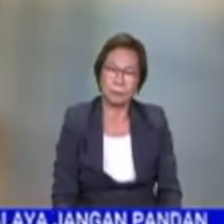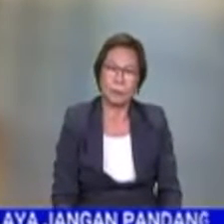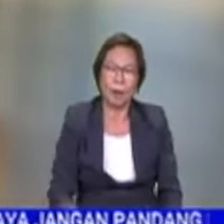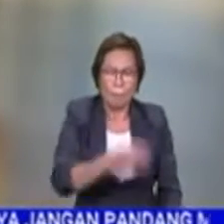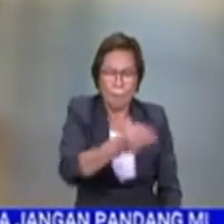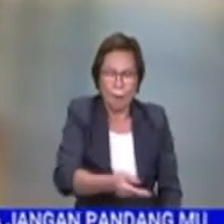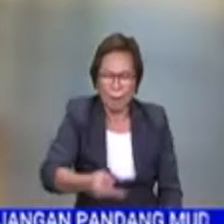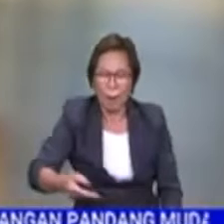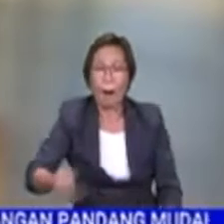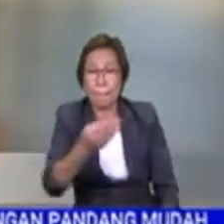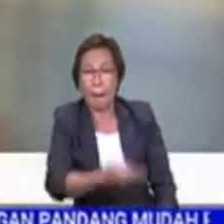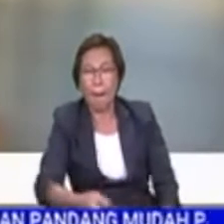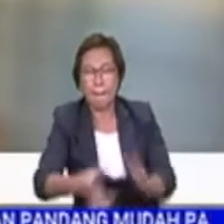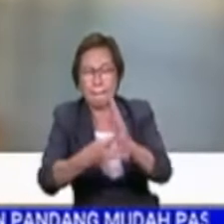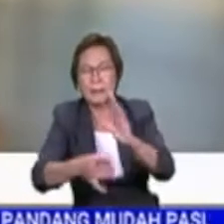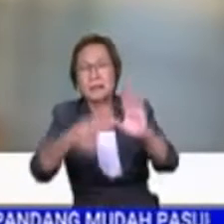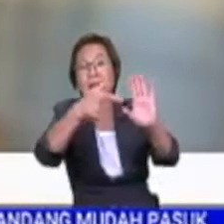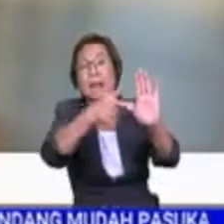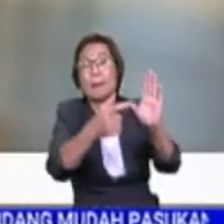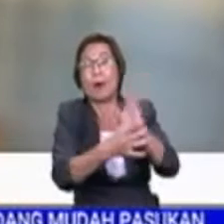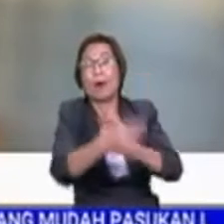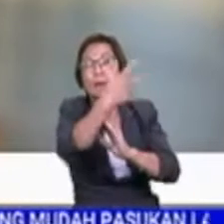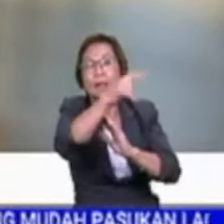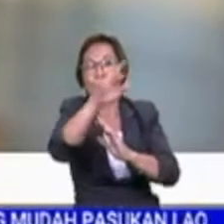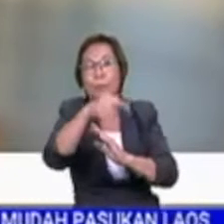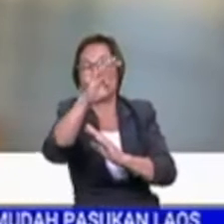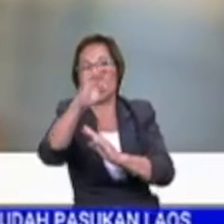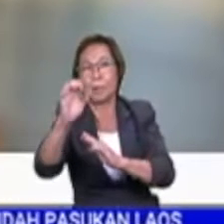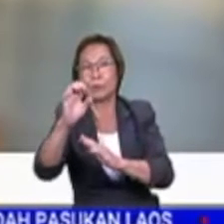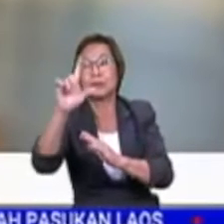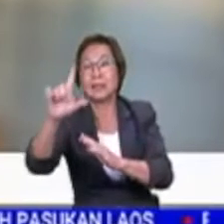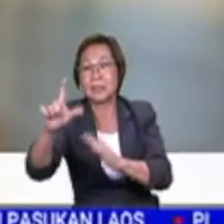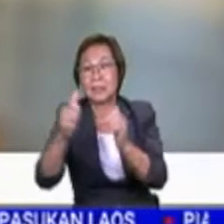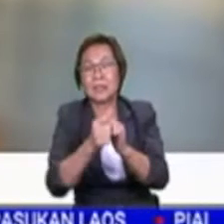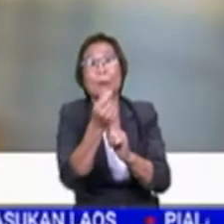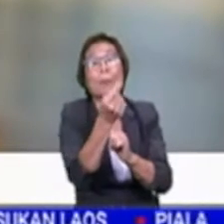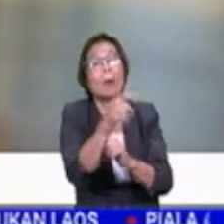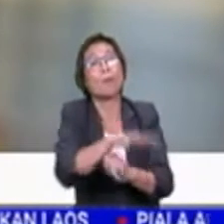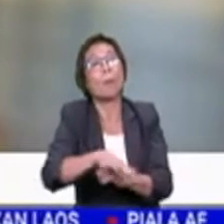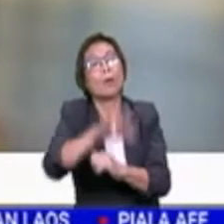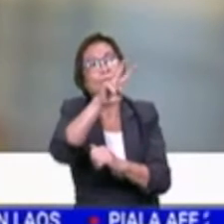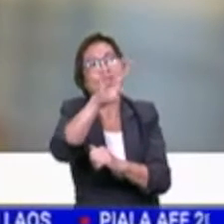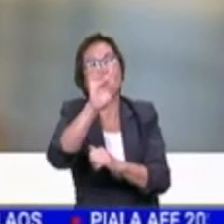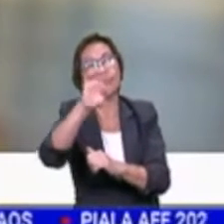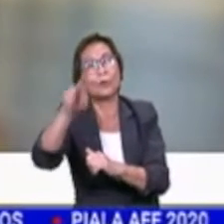Barang rampasan tersebut ialah minyak diesel berjumlah 13,400 liter dengan nilai anggaran